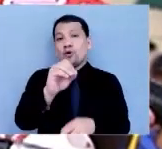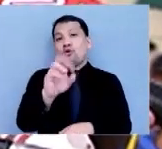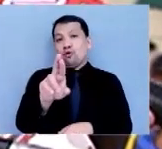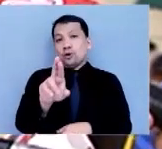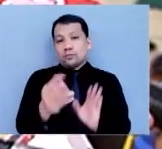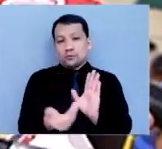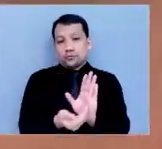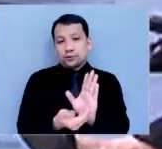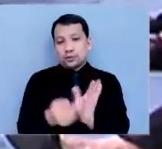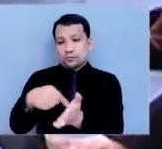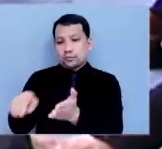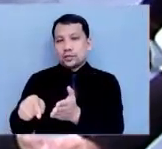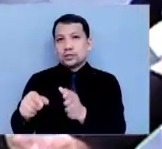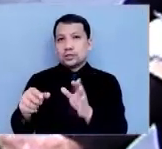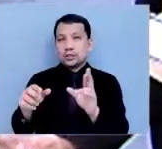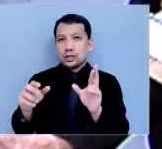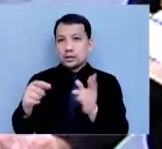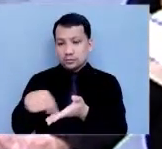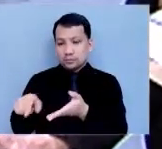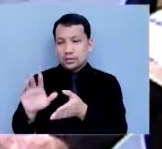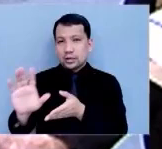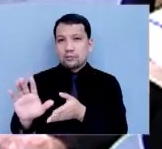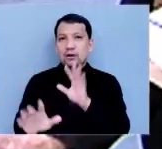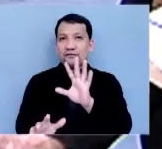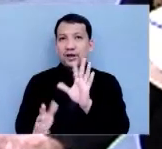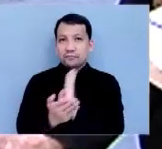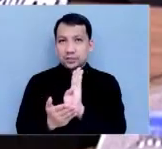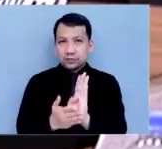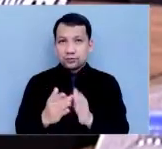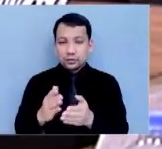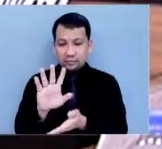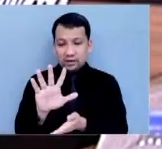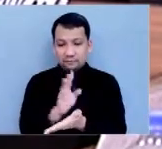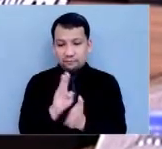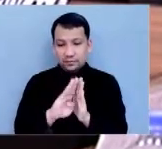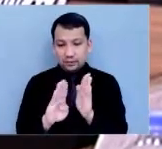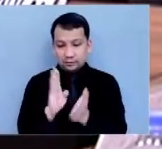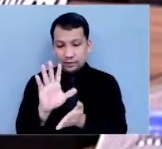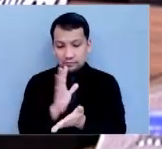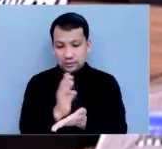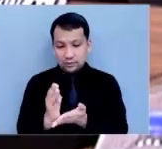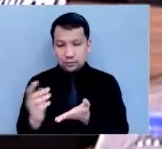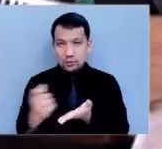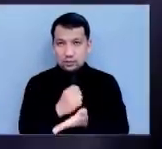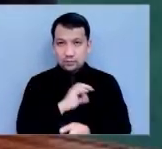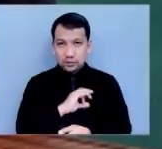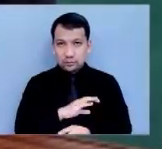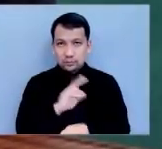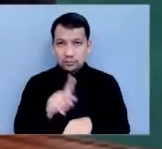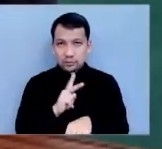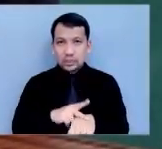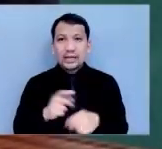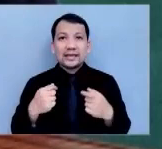yan na nagbayad ka na. Tinatayang 5 bilyong piso ang kikitain ng Pilipinas kapag ipinatupad ang tax refund.